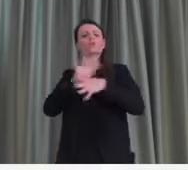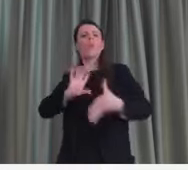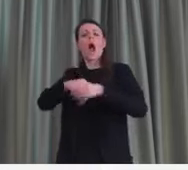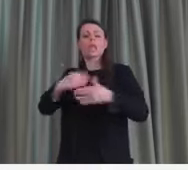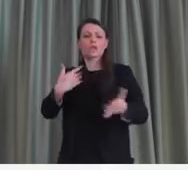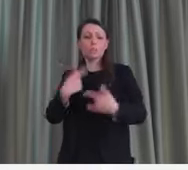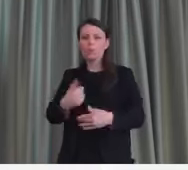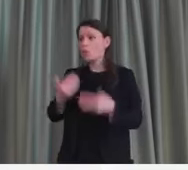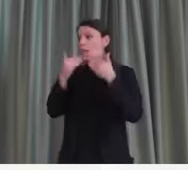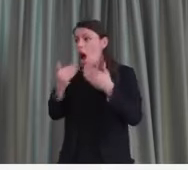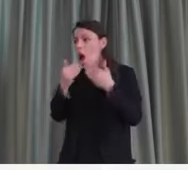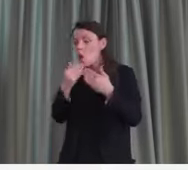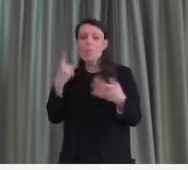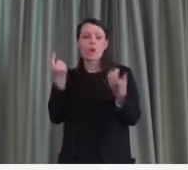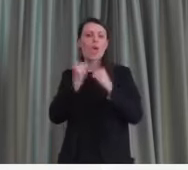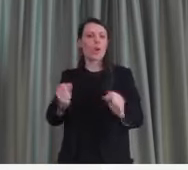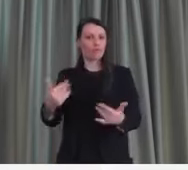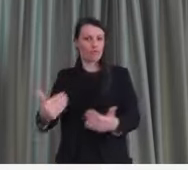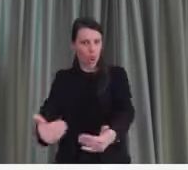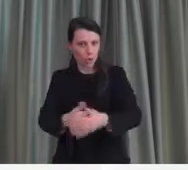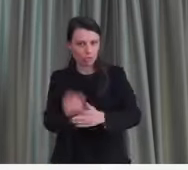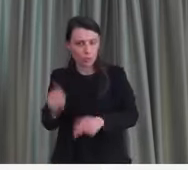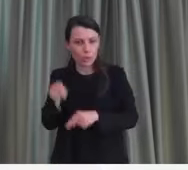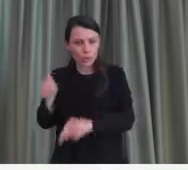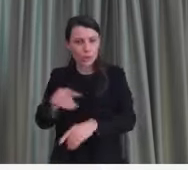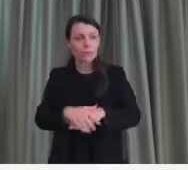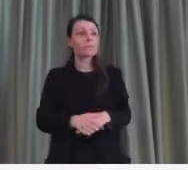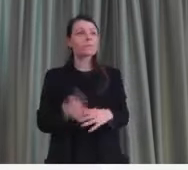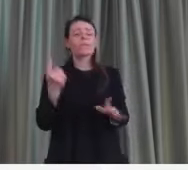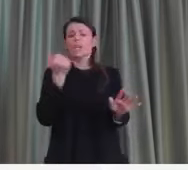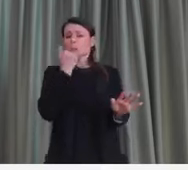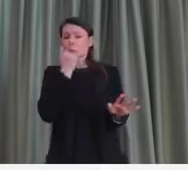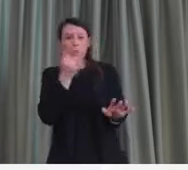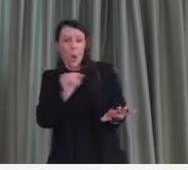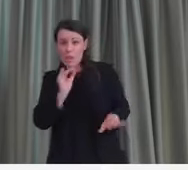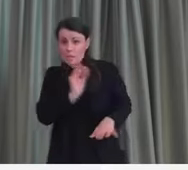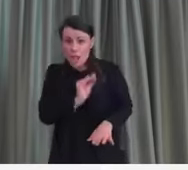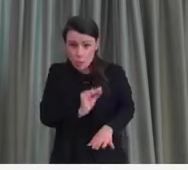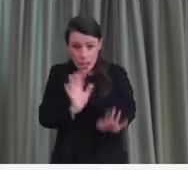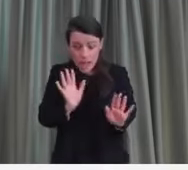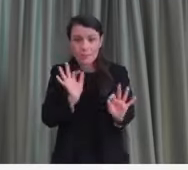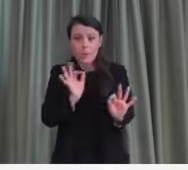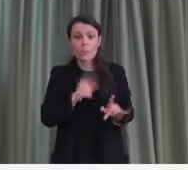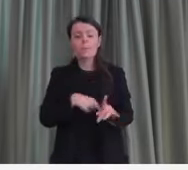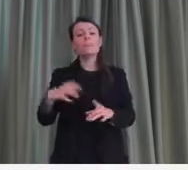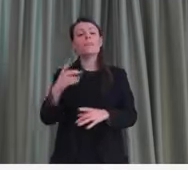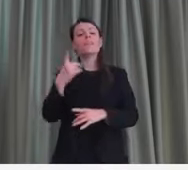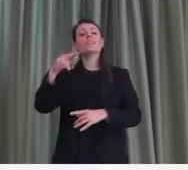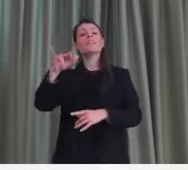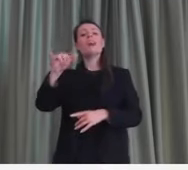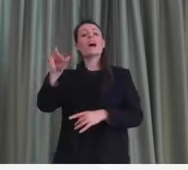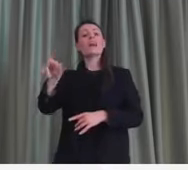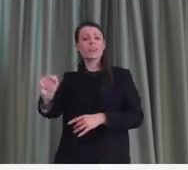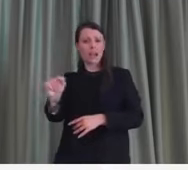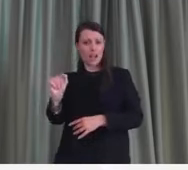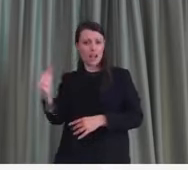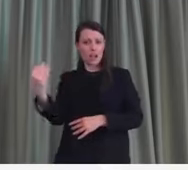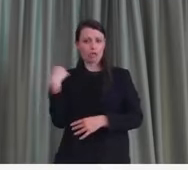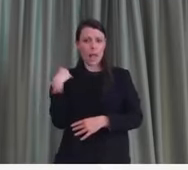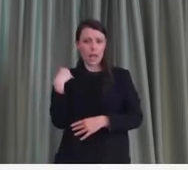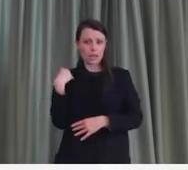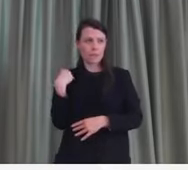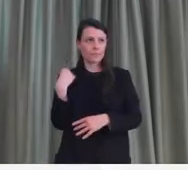anche lui un'ultima domanda per scusa se tv sfrutto chiara chiede nel caso speriamo